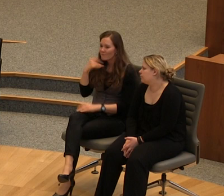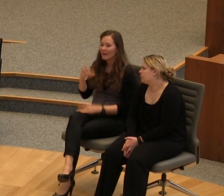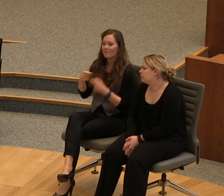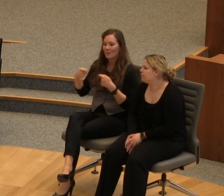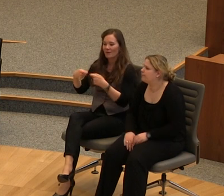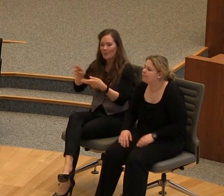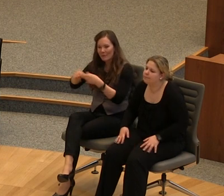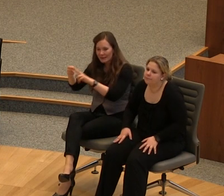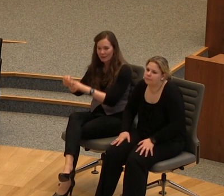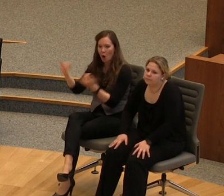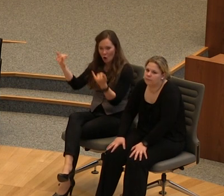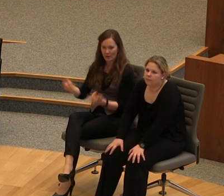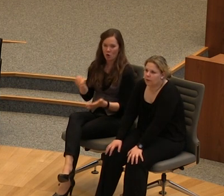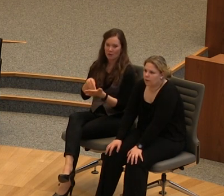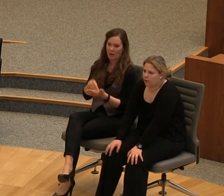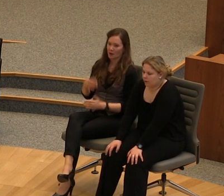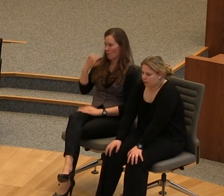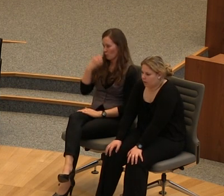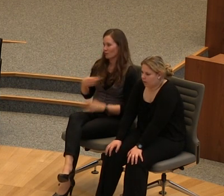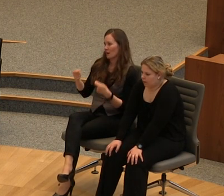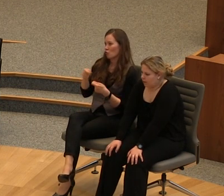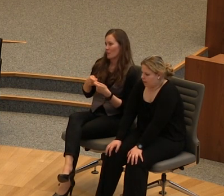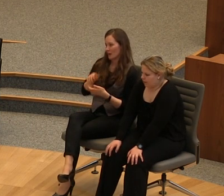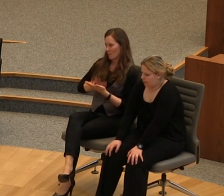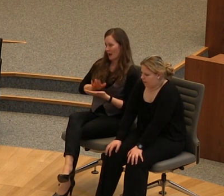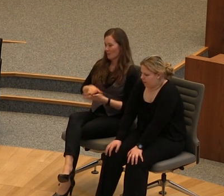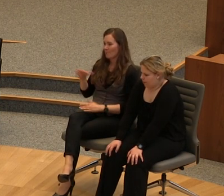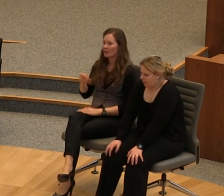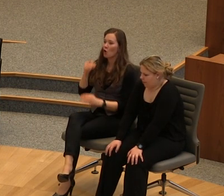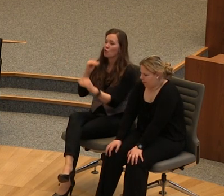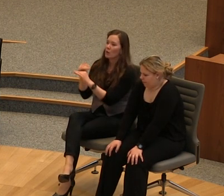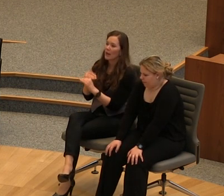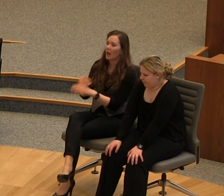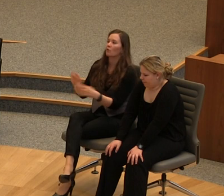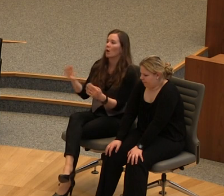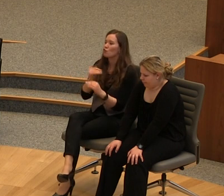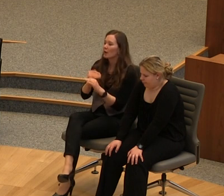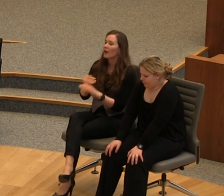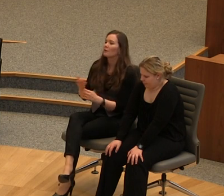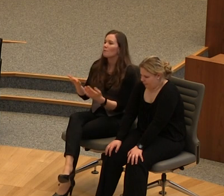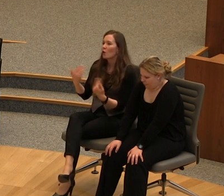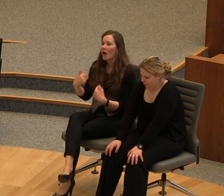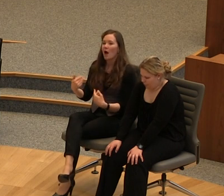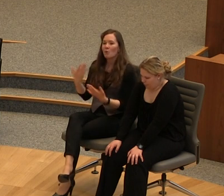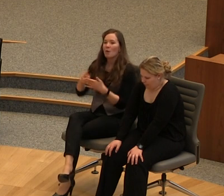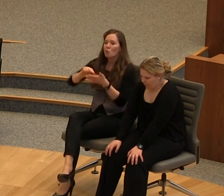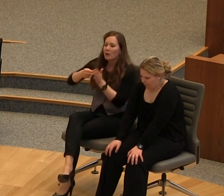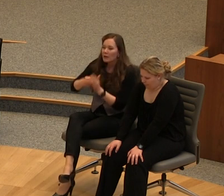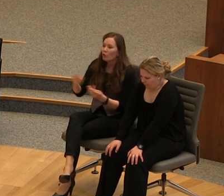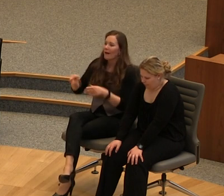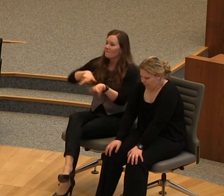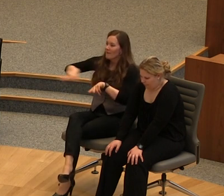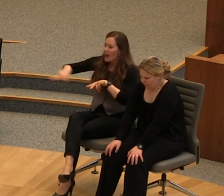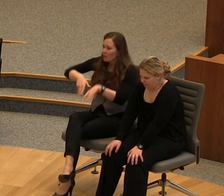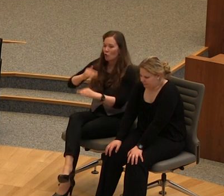Verbände, die heute auch hier anwesend waren, mit Kolleginnen und Kolleginnen aus Politik und